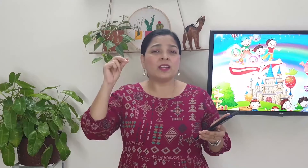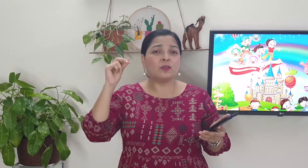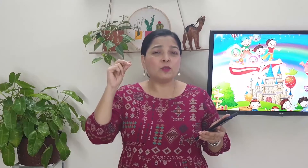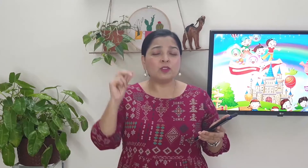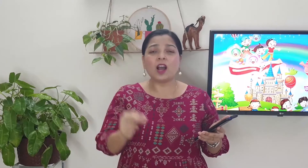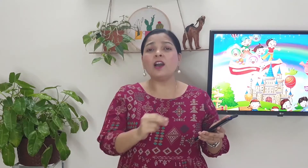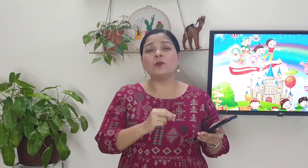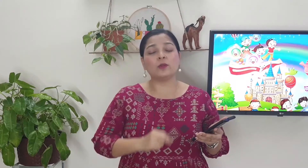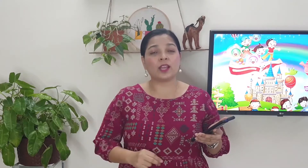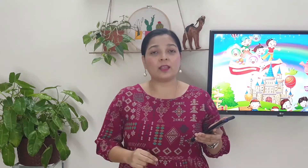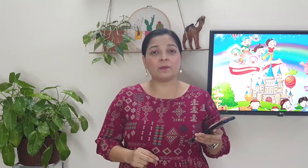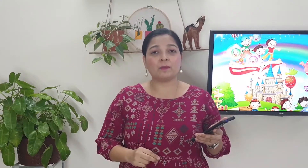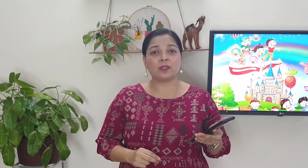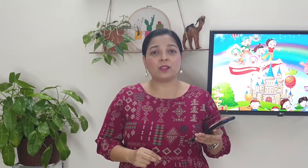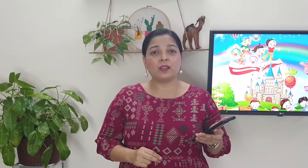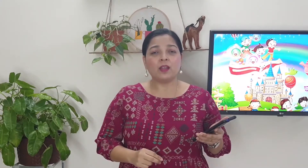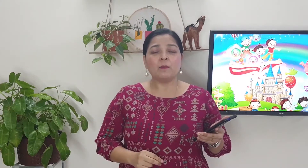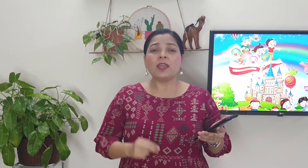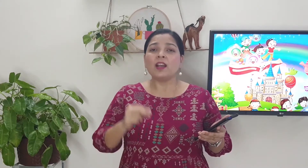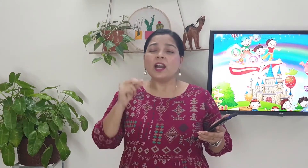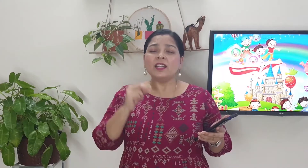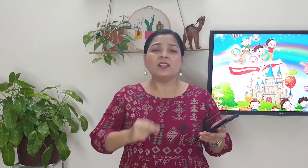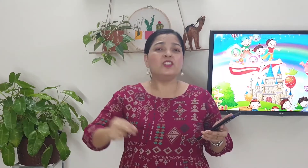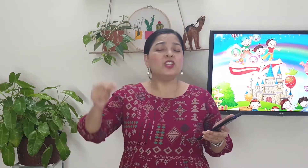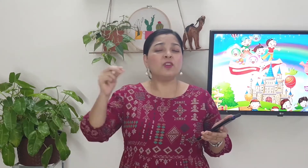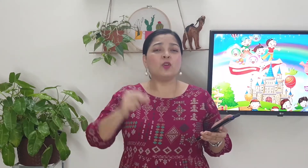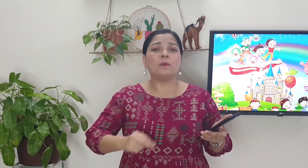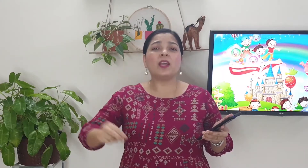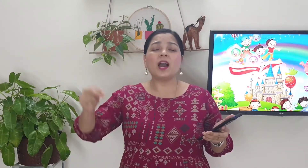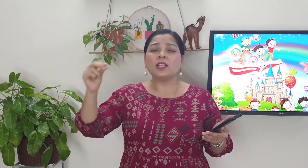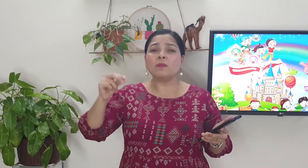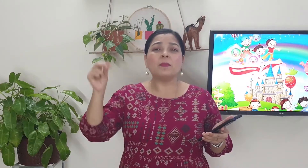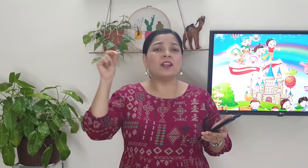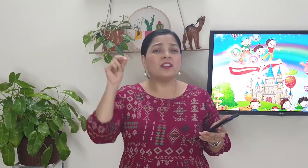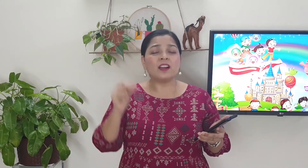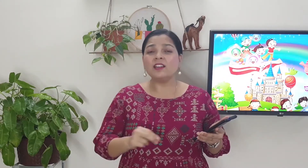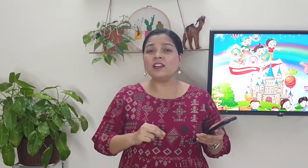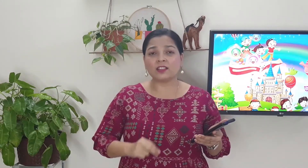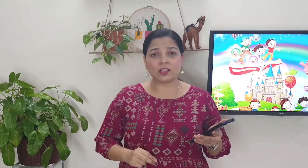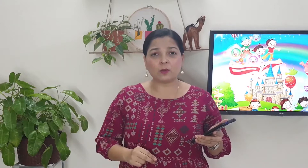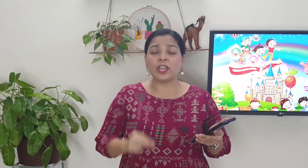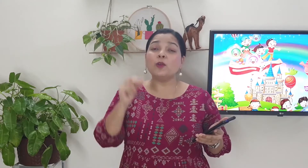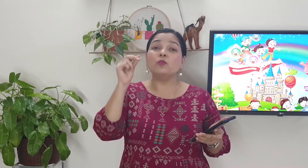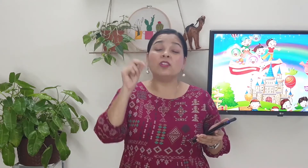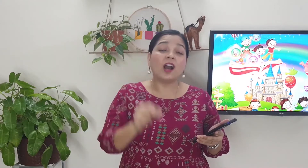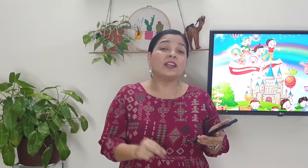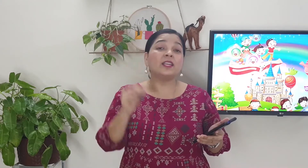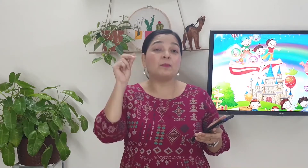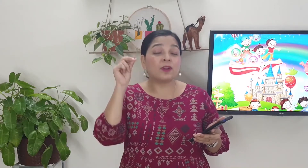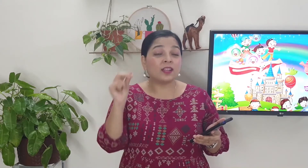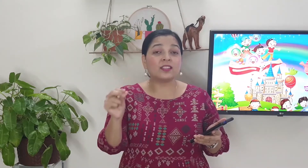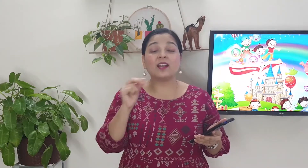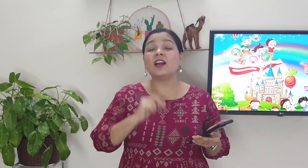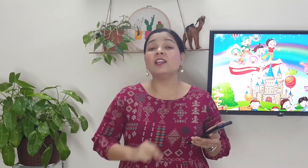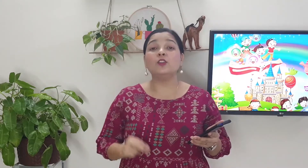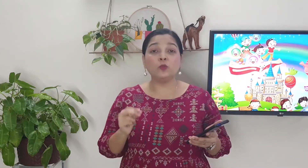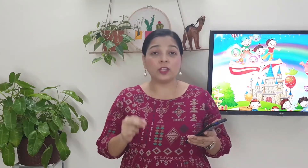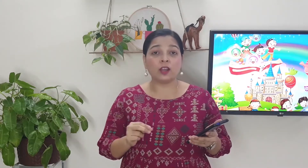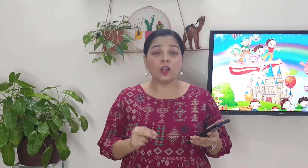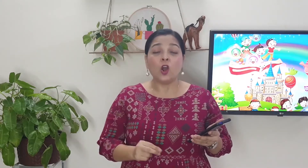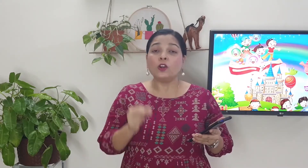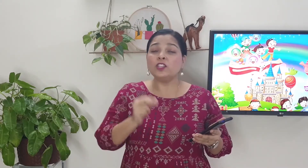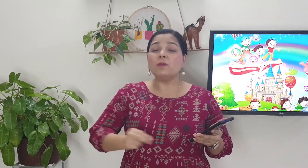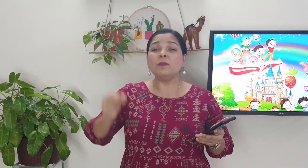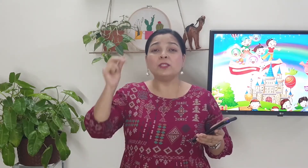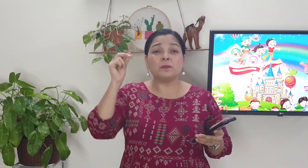जन्मलो आहे, माझा तारण झालेला आहे. मी अनंत जीवनेला माझ्या आत्म्यात ग्रहण करीत आहे. तारणेची प्रार्थना,